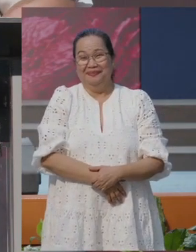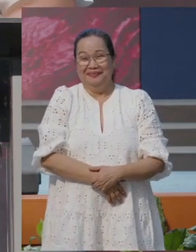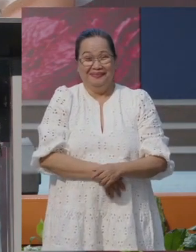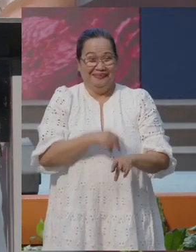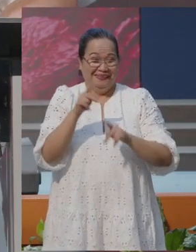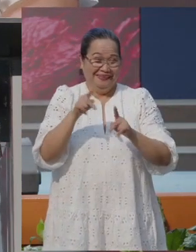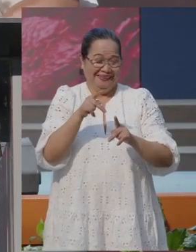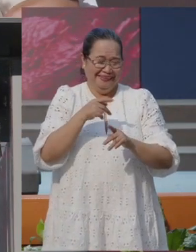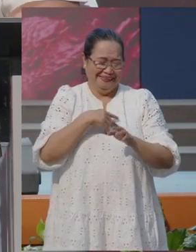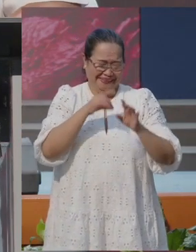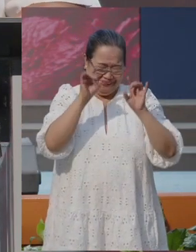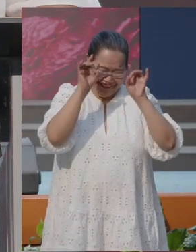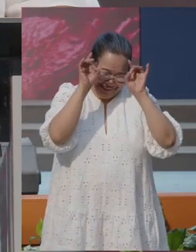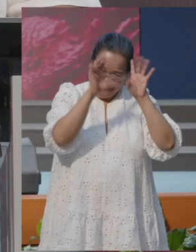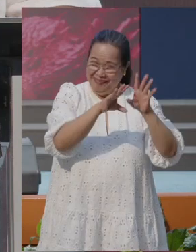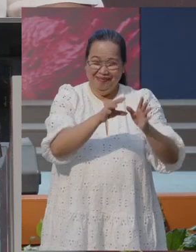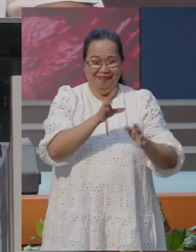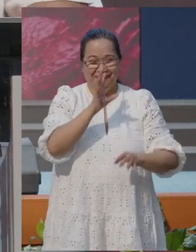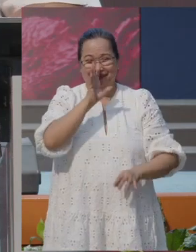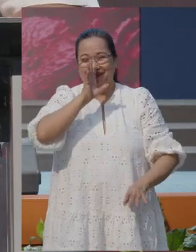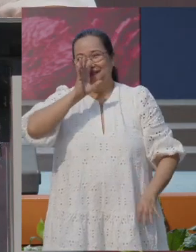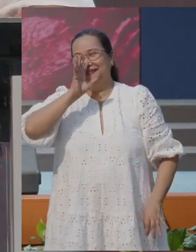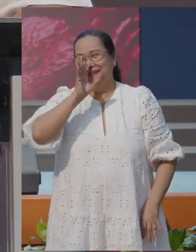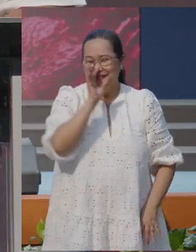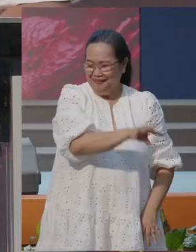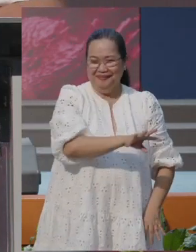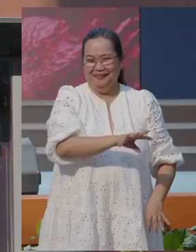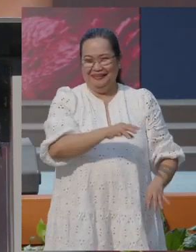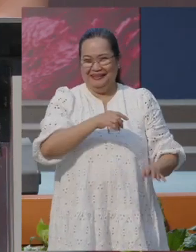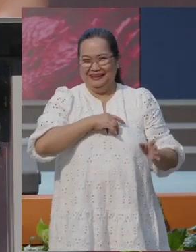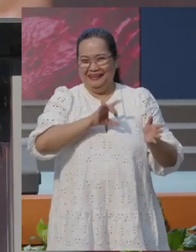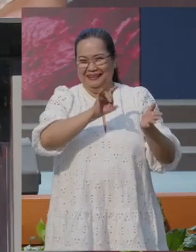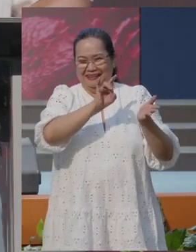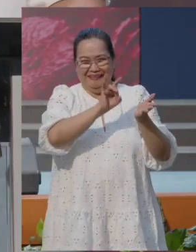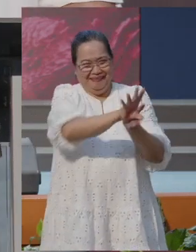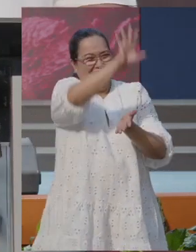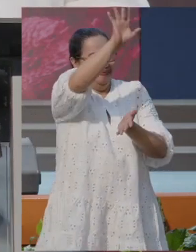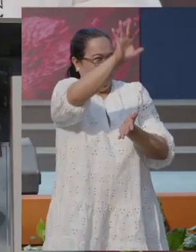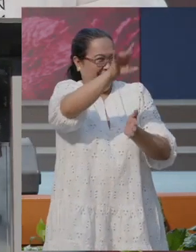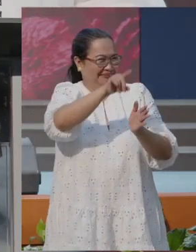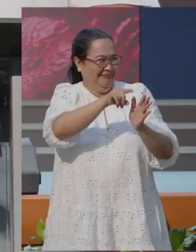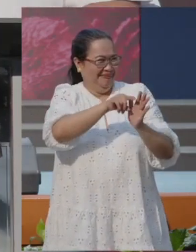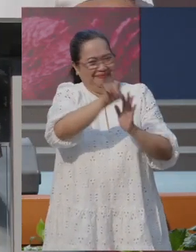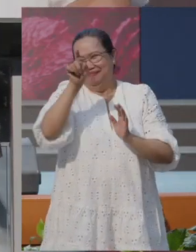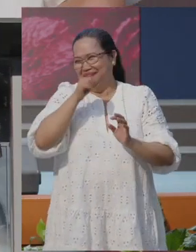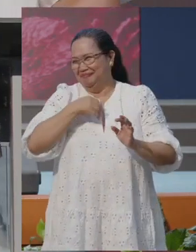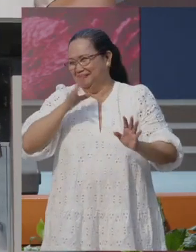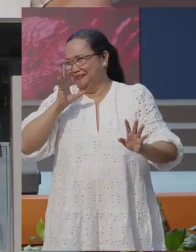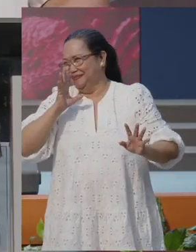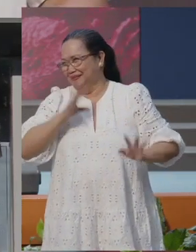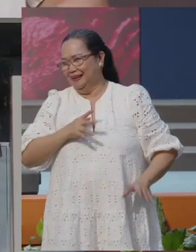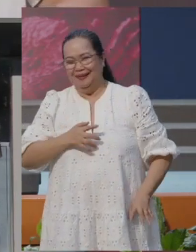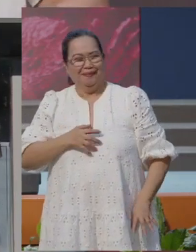taong kinaiinisan at iniiwasan, mga taong hindi kinakausap at pinapatawad.